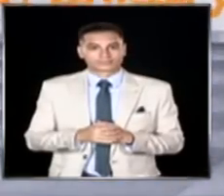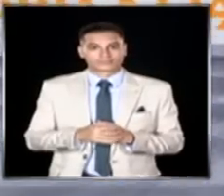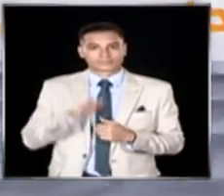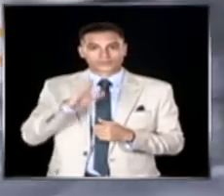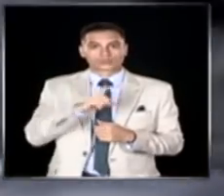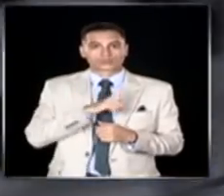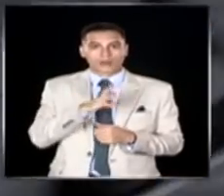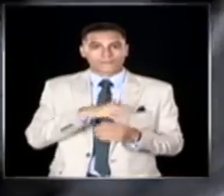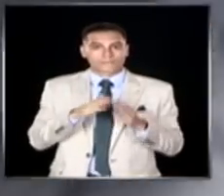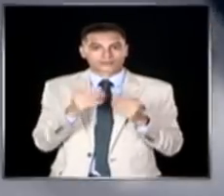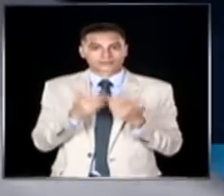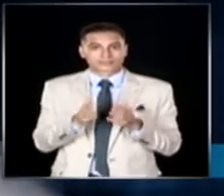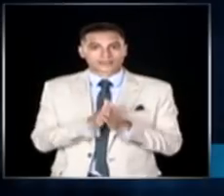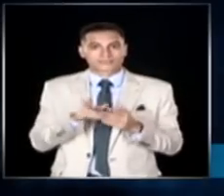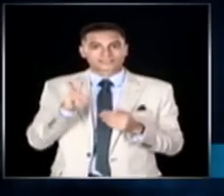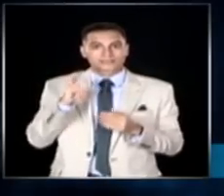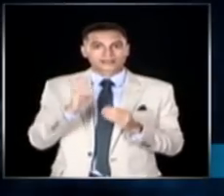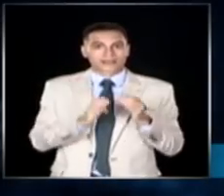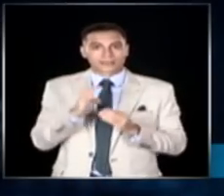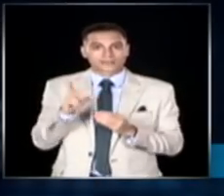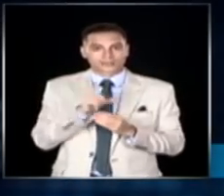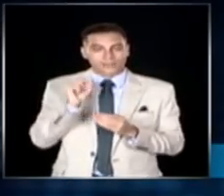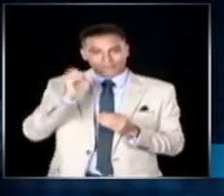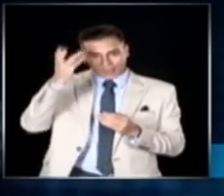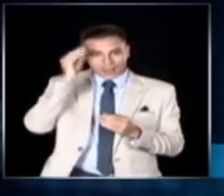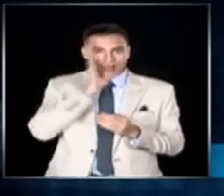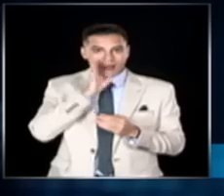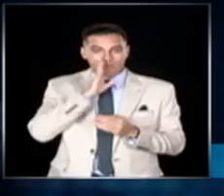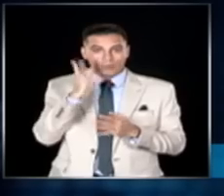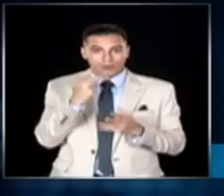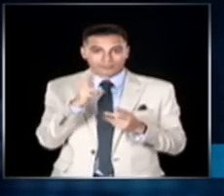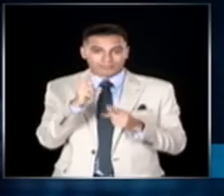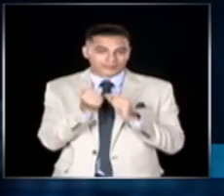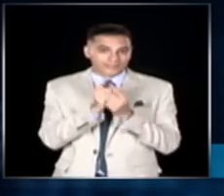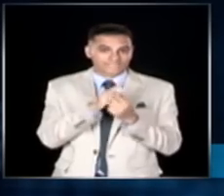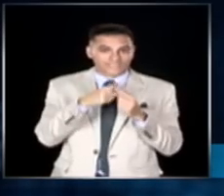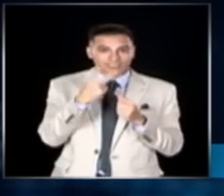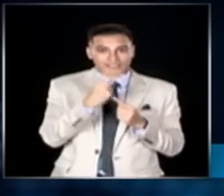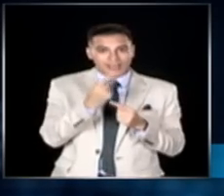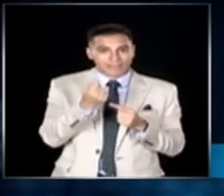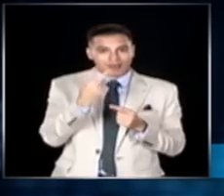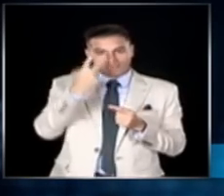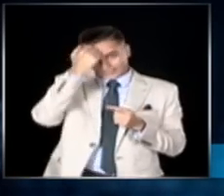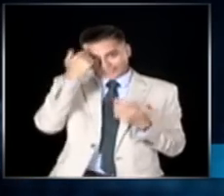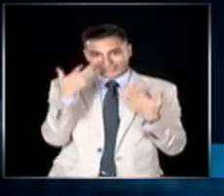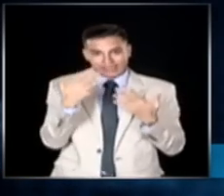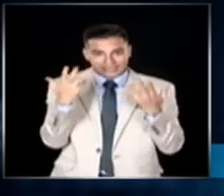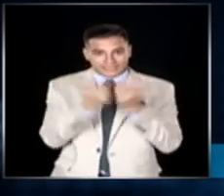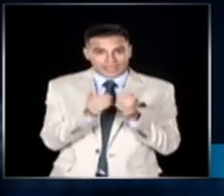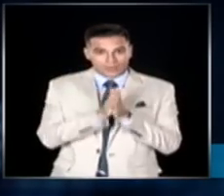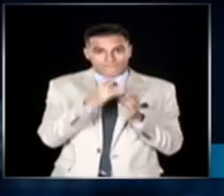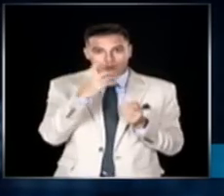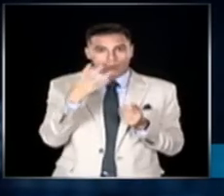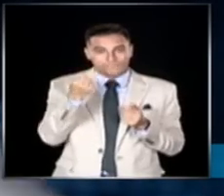يبقى طلاب مصر جمعوا 70 نقطة بفقرة العلم، وكل نقطة ب2000 جنيه بما يساوي 140